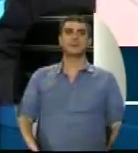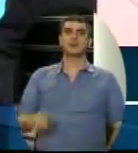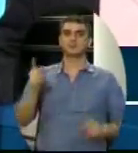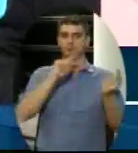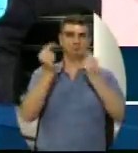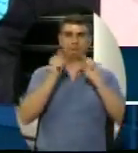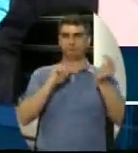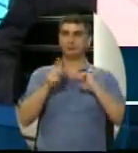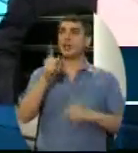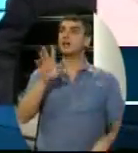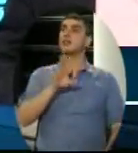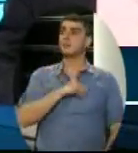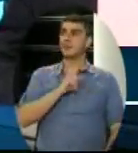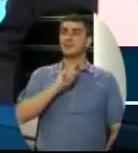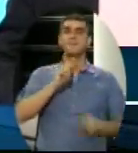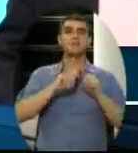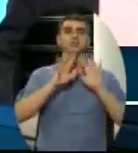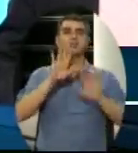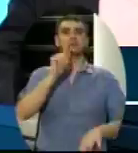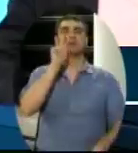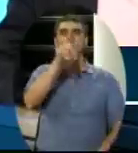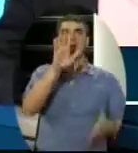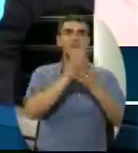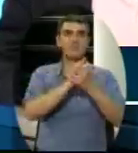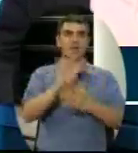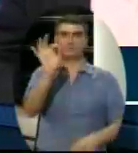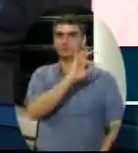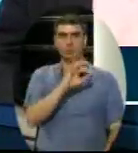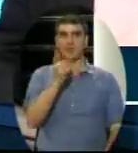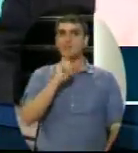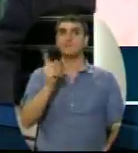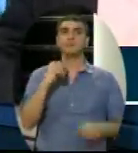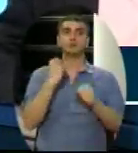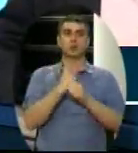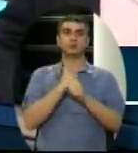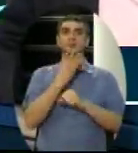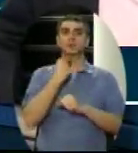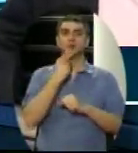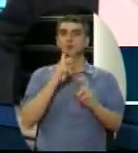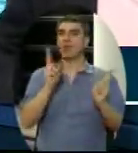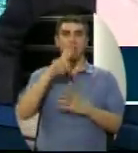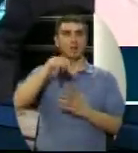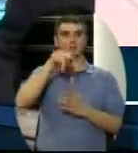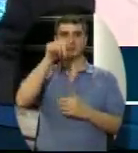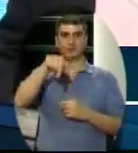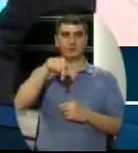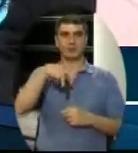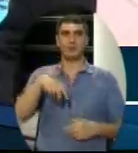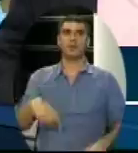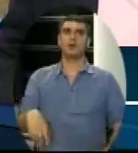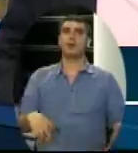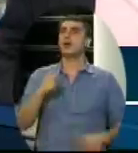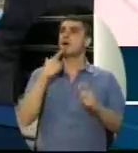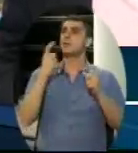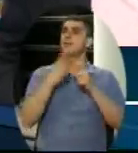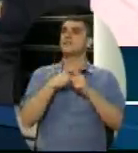להיות, מי שפשיסט זה אתה והחברים שלך. לא, ממש לא. מי שגורם לכך שיהודי יוכל להסתובב בארצור,